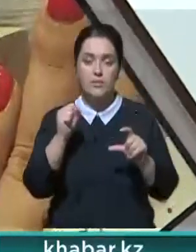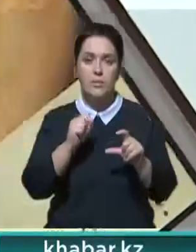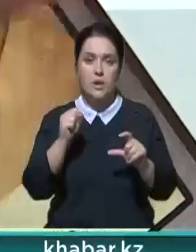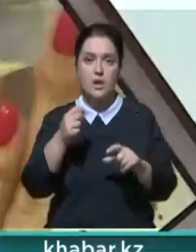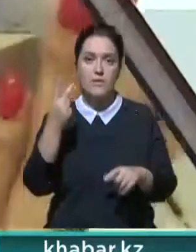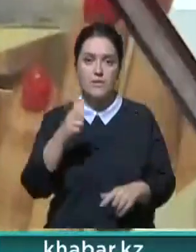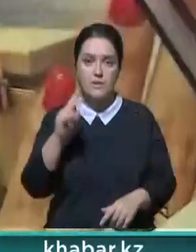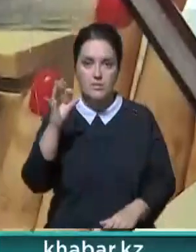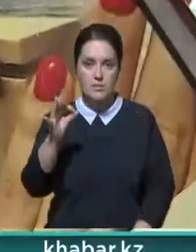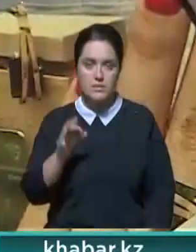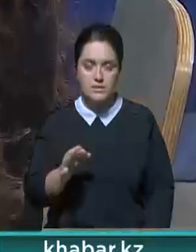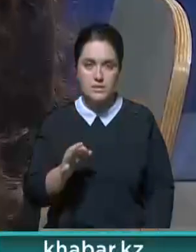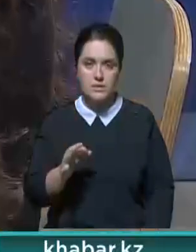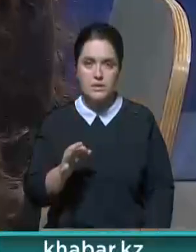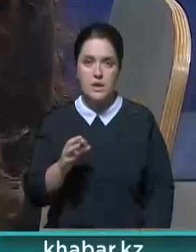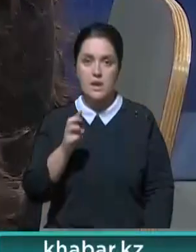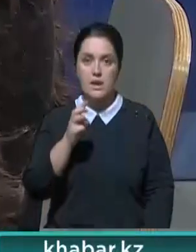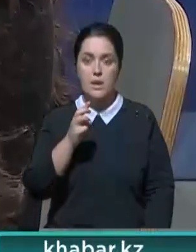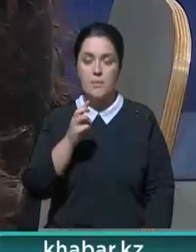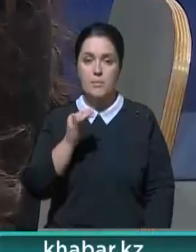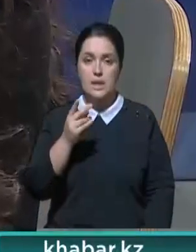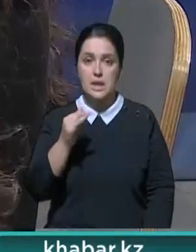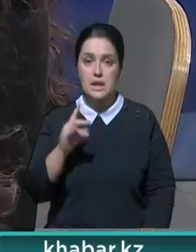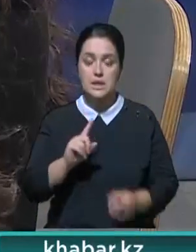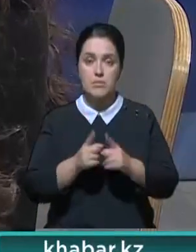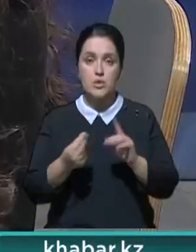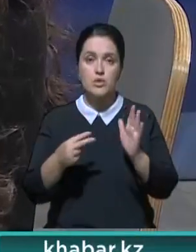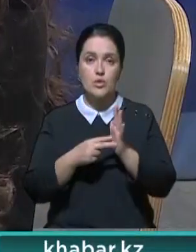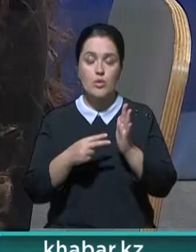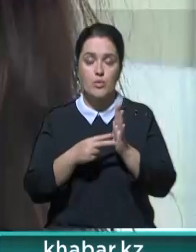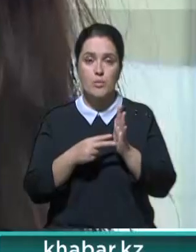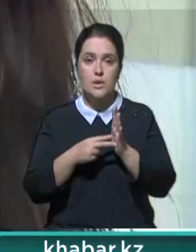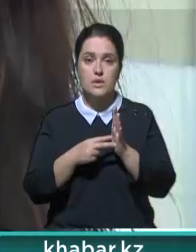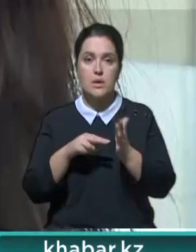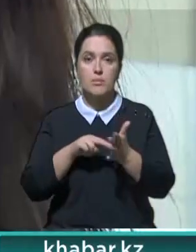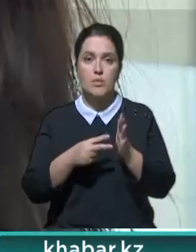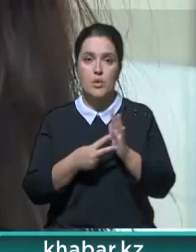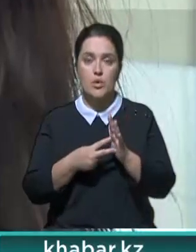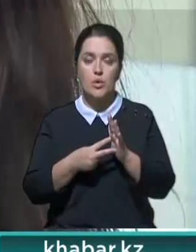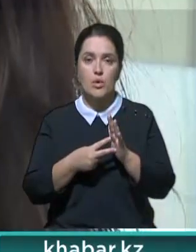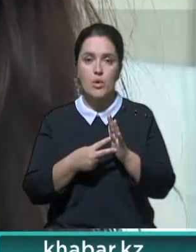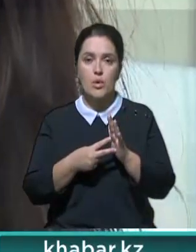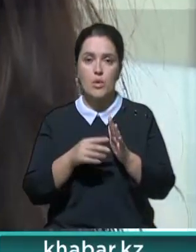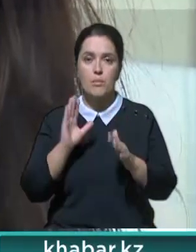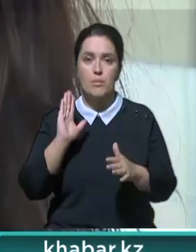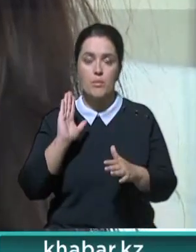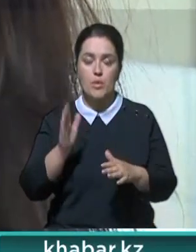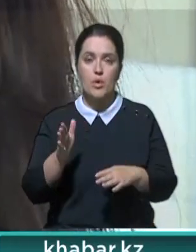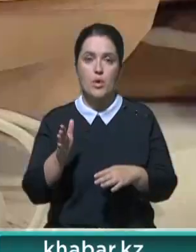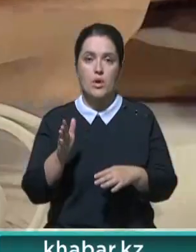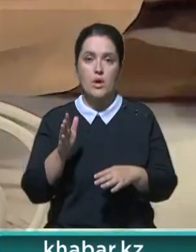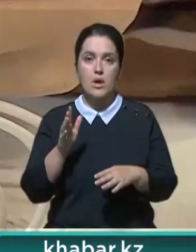среднем на 20%. А Билайн, уже изменивший стоимость абонентской платы, планирует убрать безлимит на социальные сети